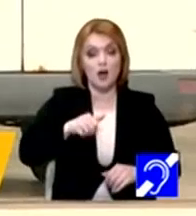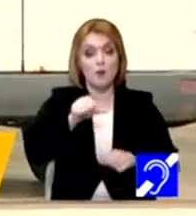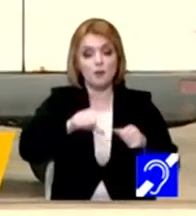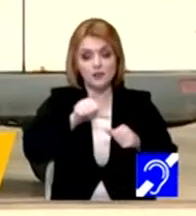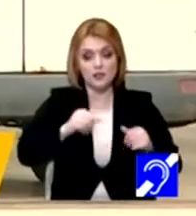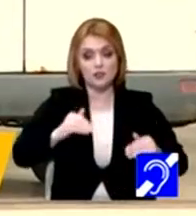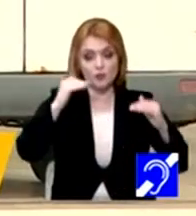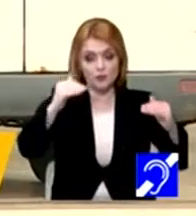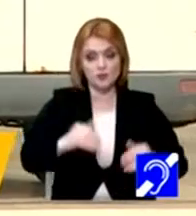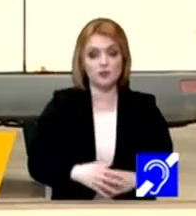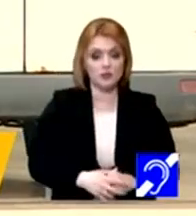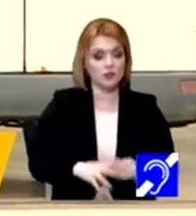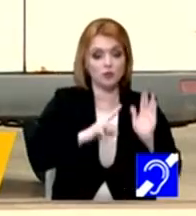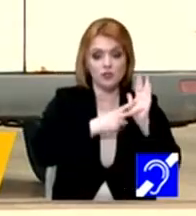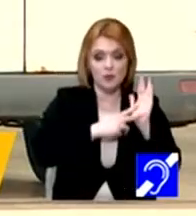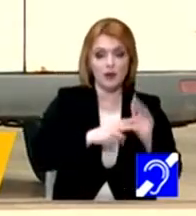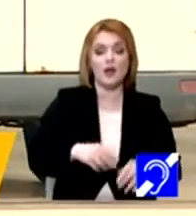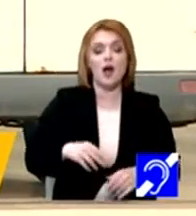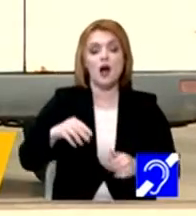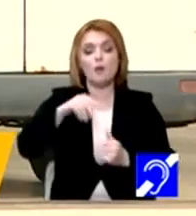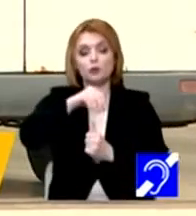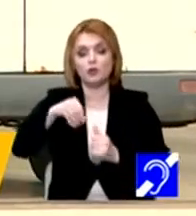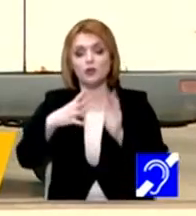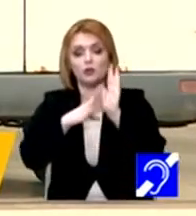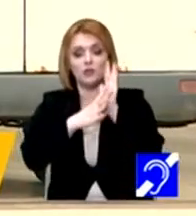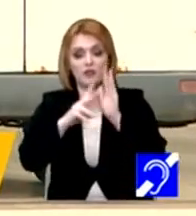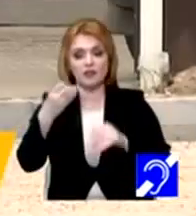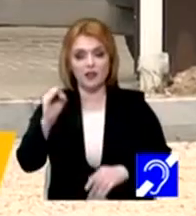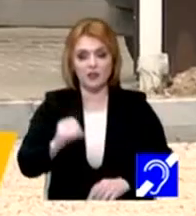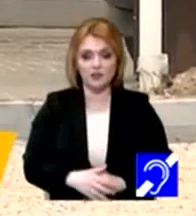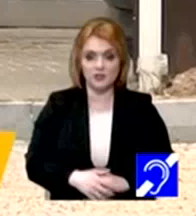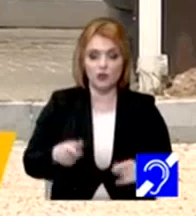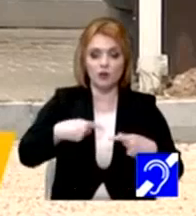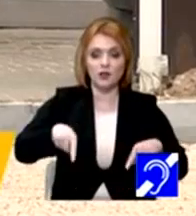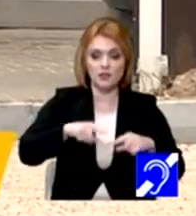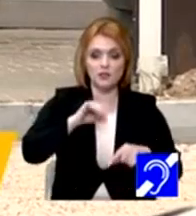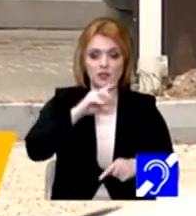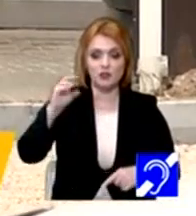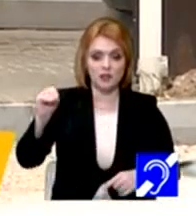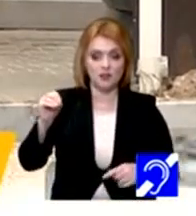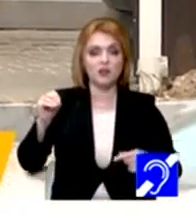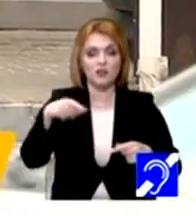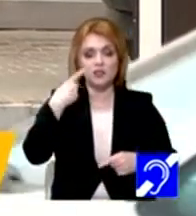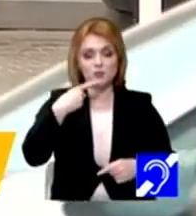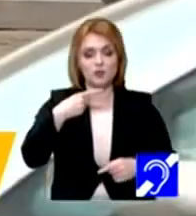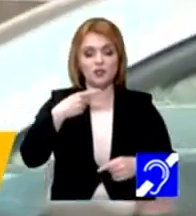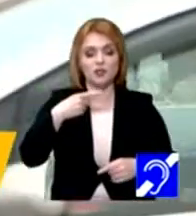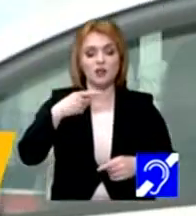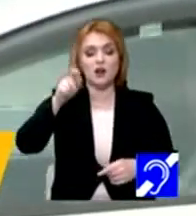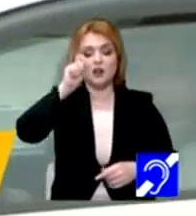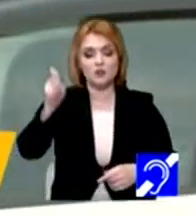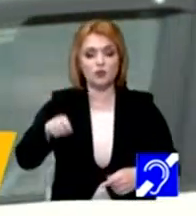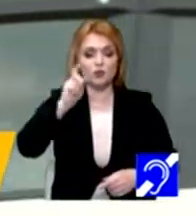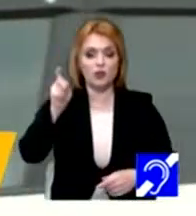iar motorina cu 9 lei. Reprezentanții Agenției Naționale pentru Reglementare în Energetică precizează că războiul din Ucraina are un